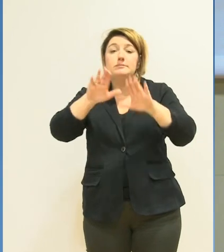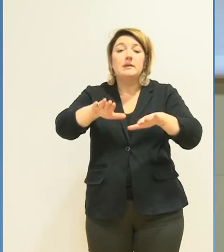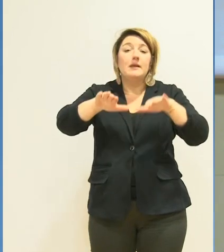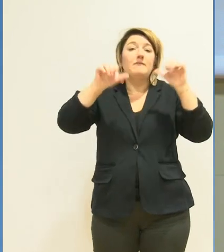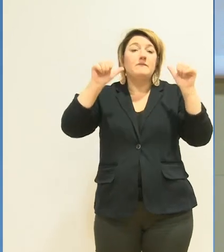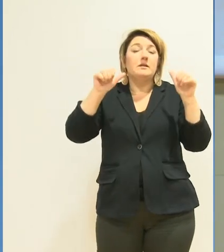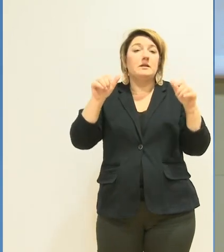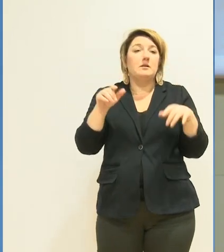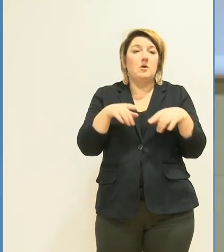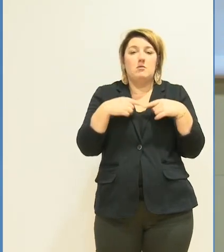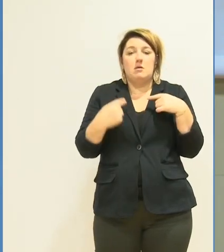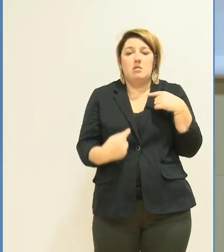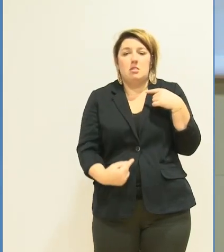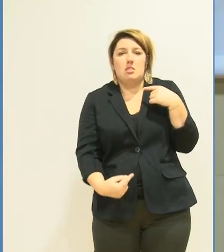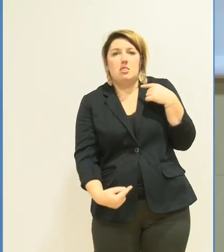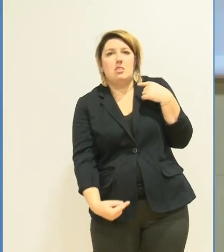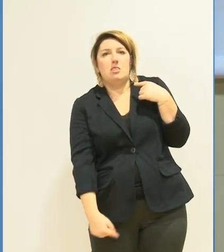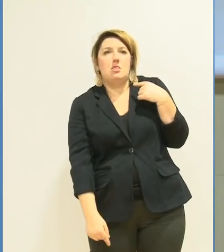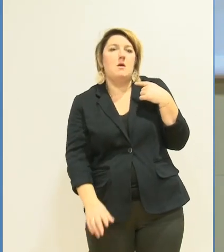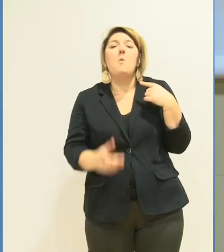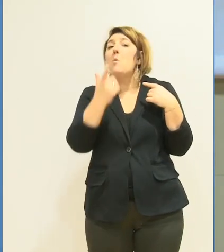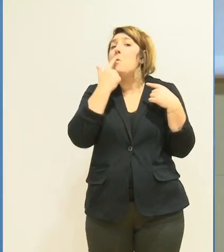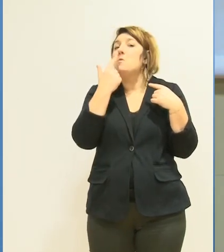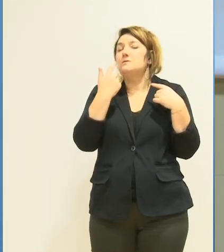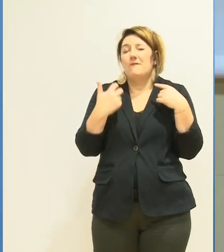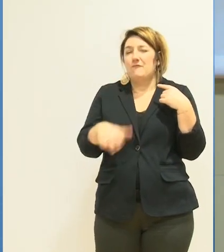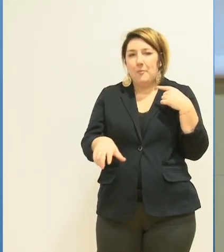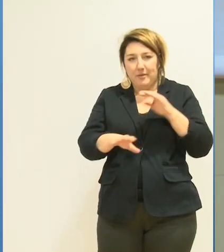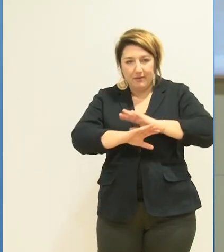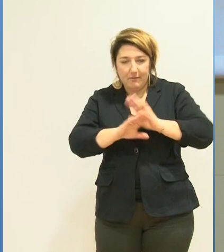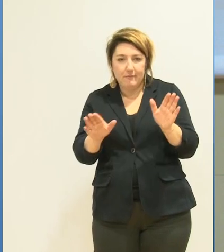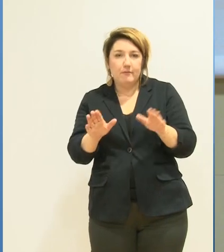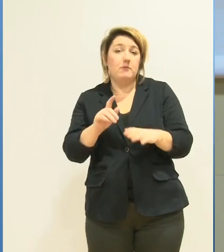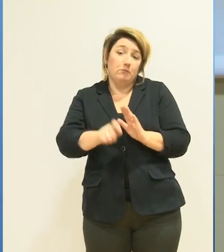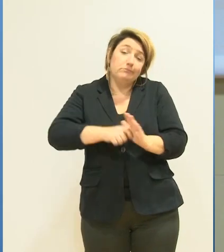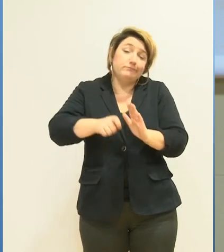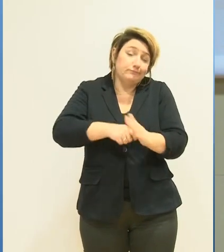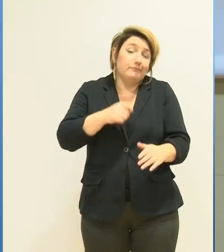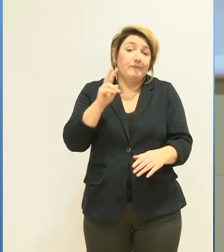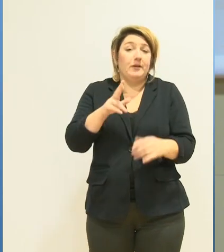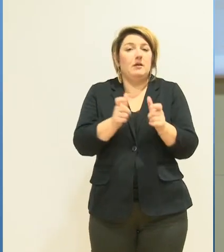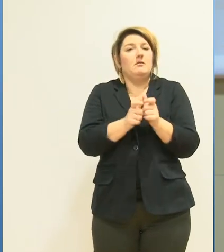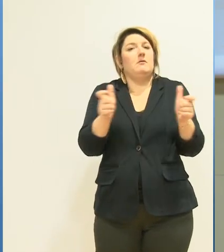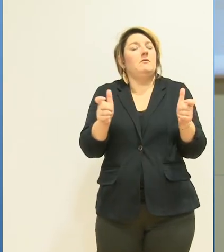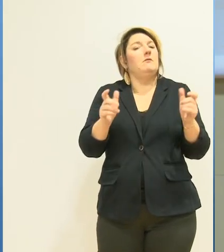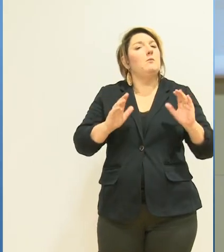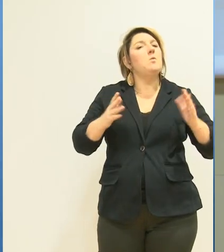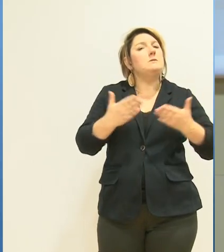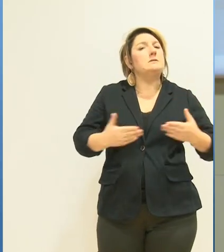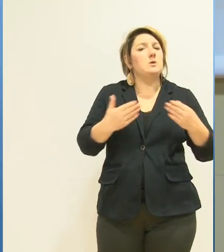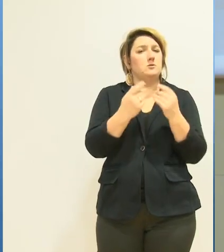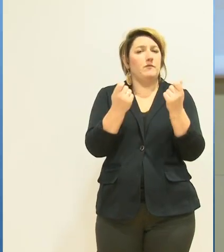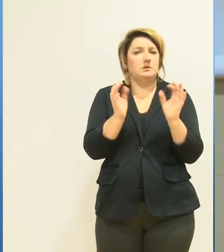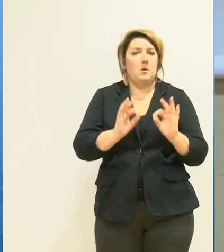désendettement au delà des zones orange ça a été dit et répété la ville est dans une situation financière délicate c'est le fruit de son